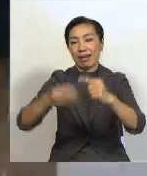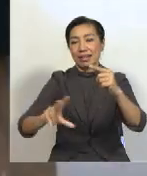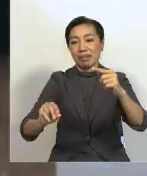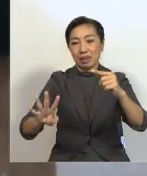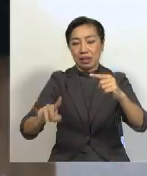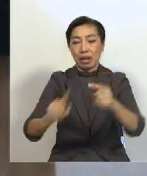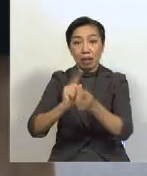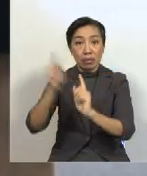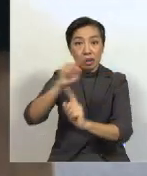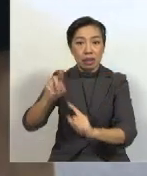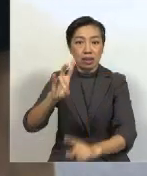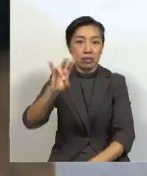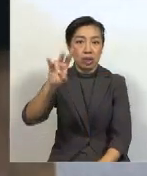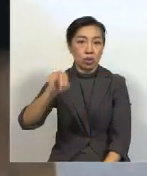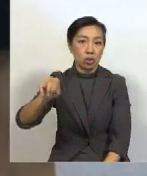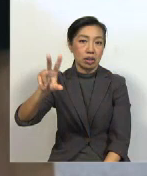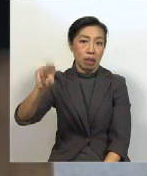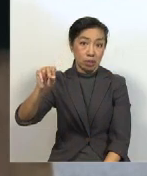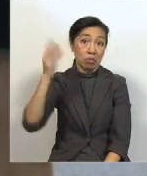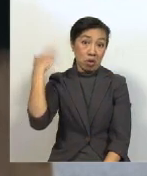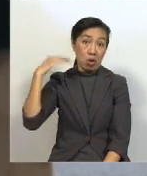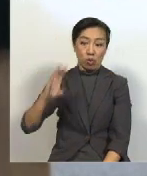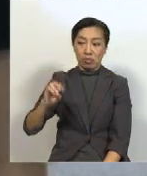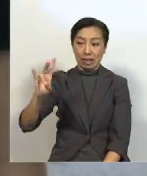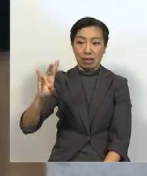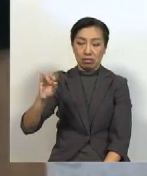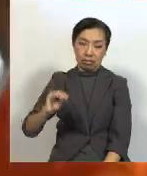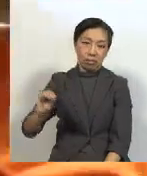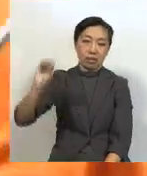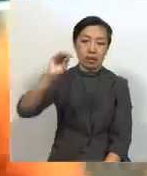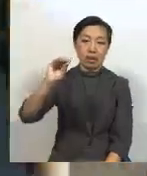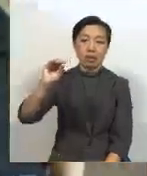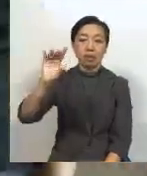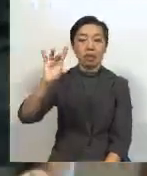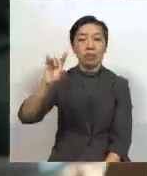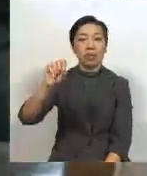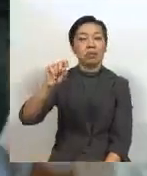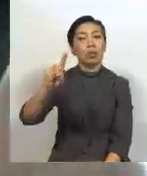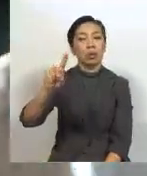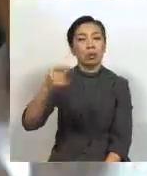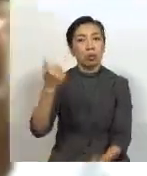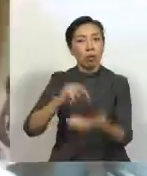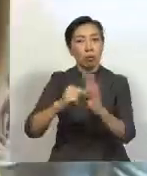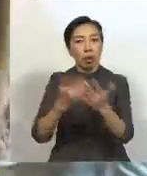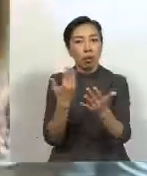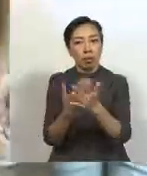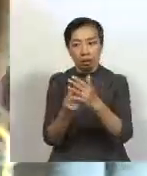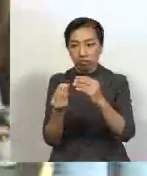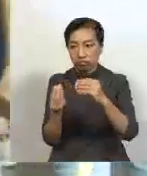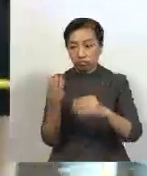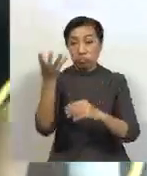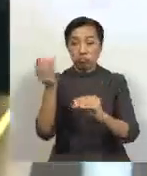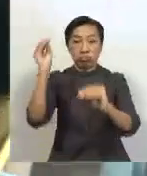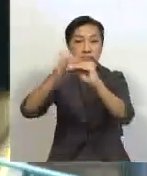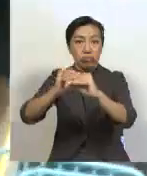นี่ย 77.30 คะแนนจากอันดับที่67ได้ 71.86 คะแนนในปีที่แล้วนะคะหูลดลงไปดีขึ้น